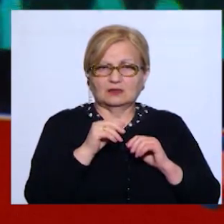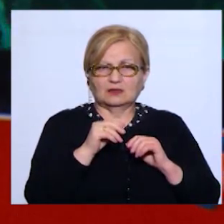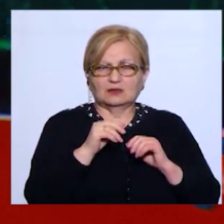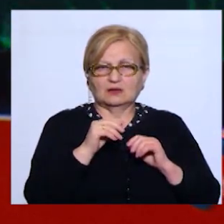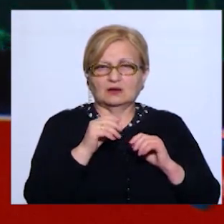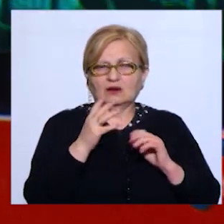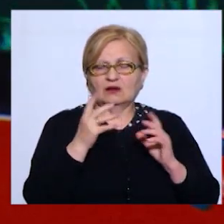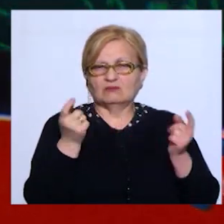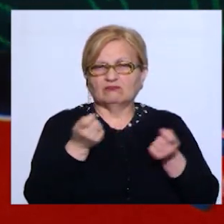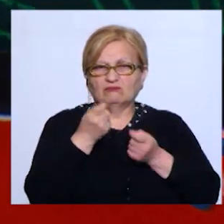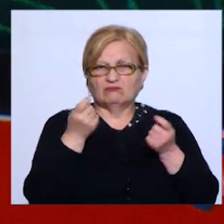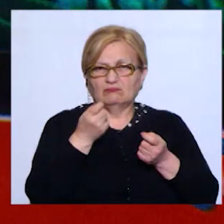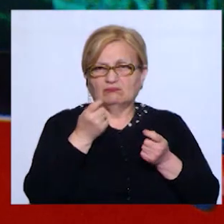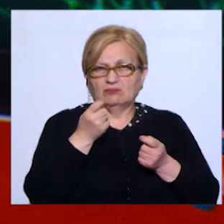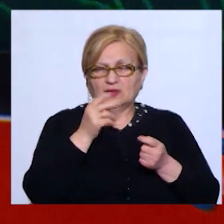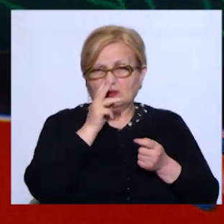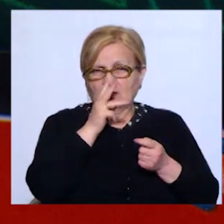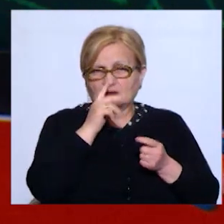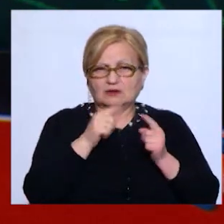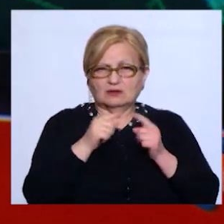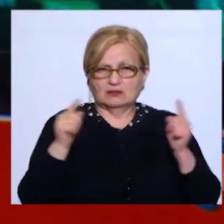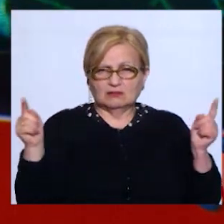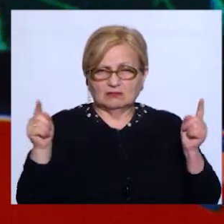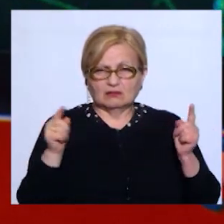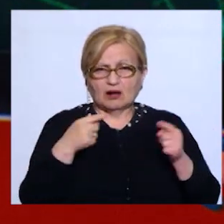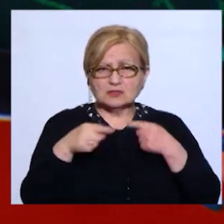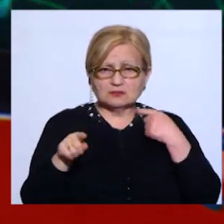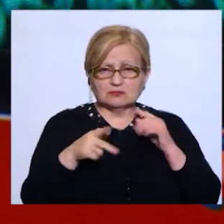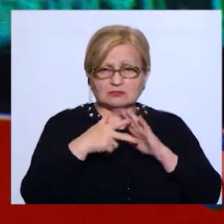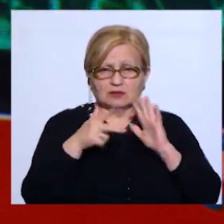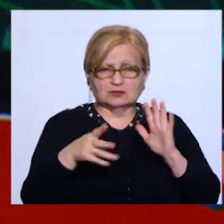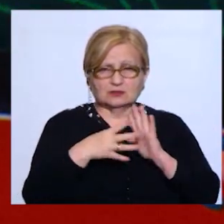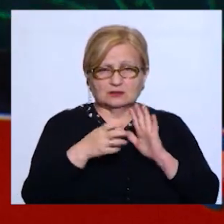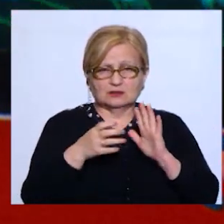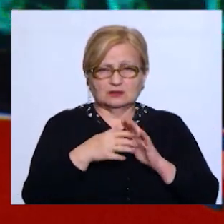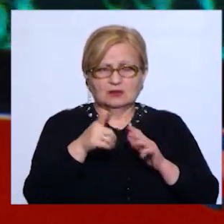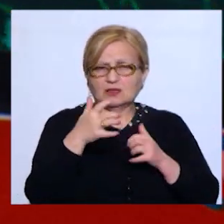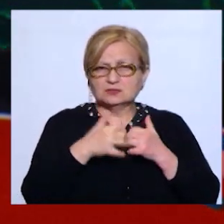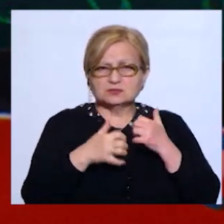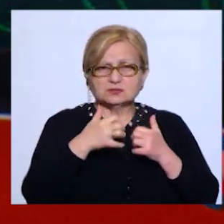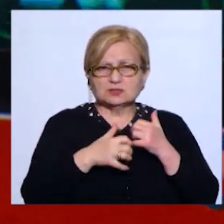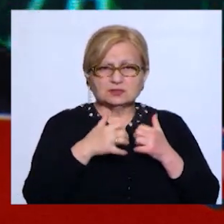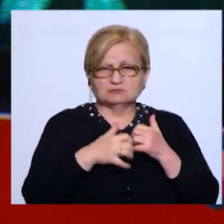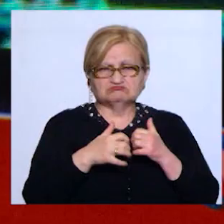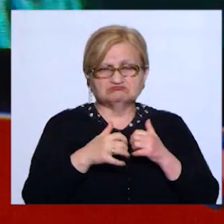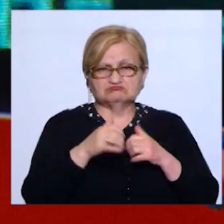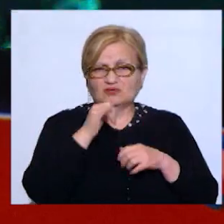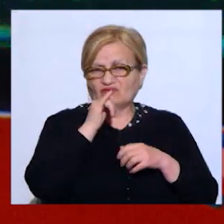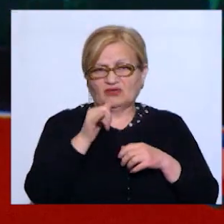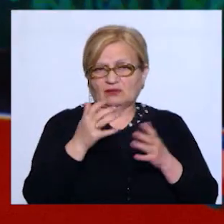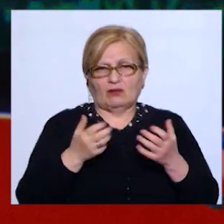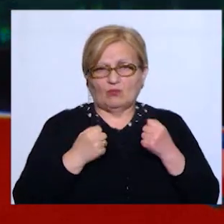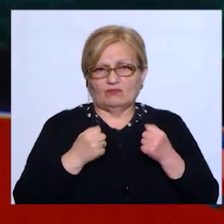დაბალი ხელფასი, ვისაც აქვს და მაქსიმალური ხელფასი შორის სხვაობა არის 8900 ლარი. ამიტომ გვხვდებით, რომ საშუალო ვერ იქნება